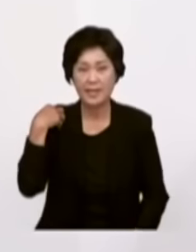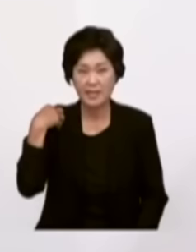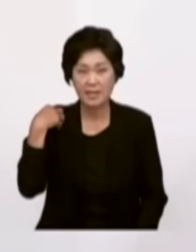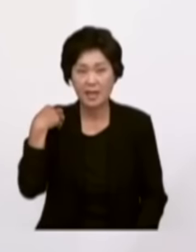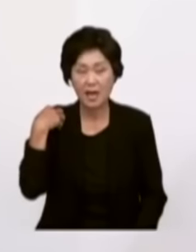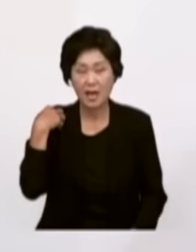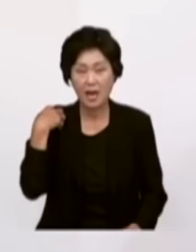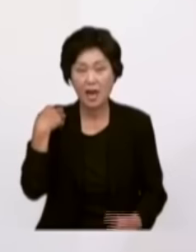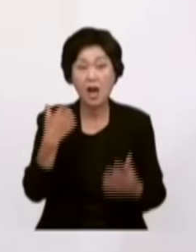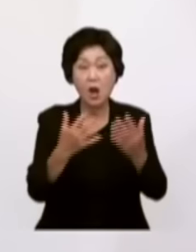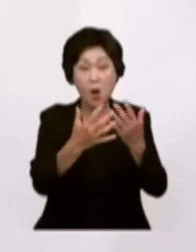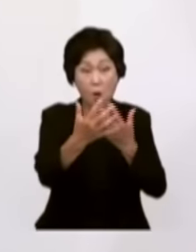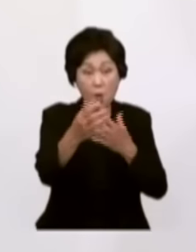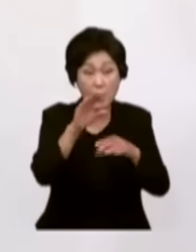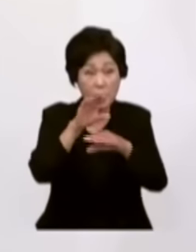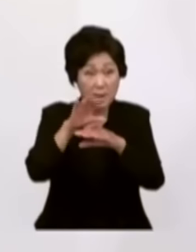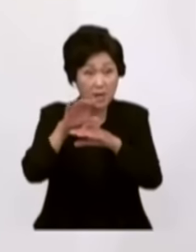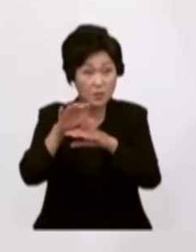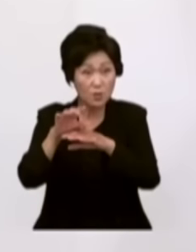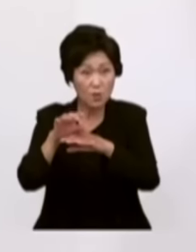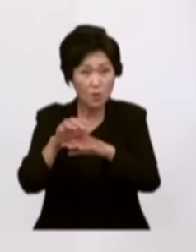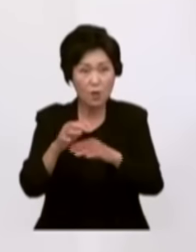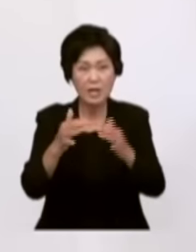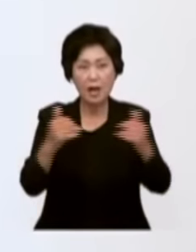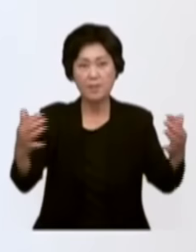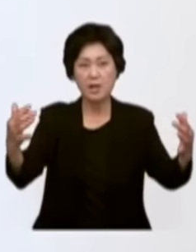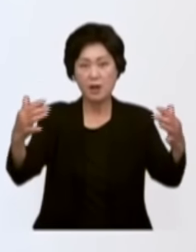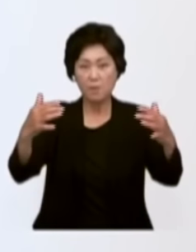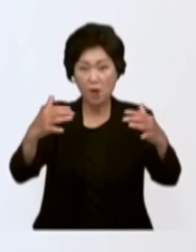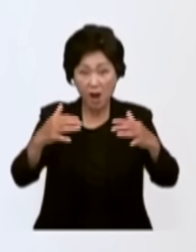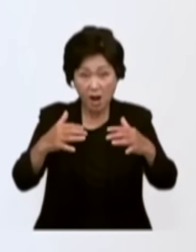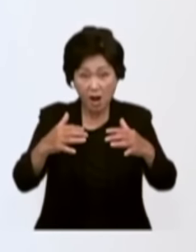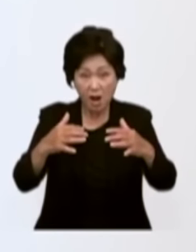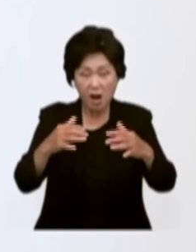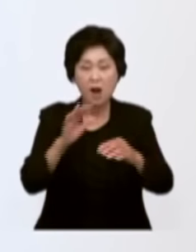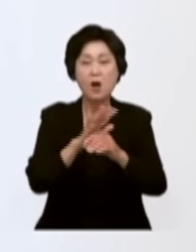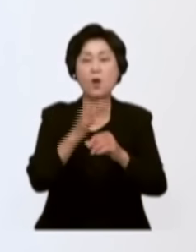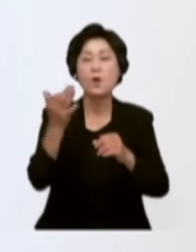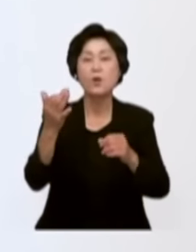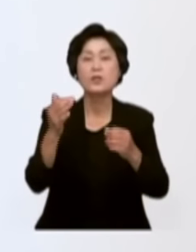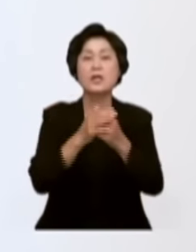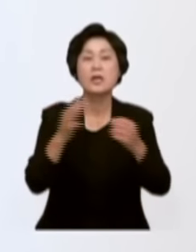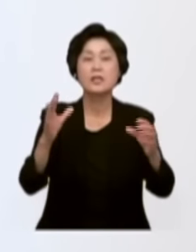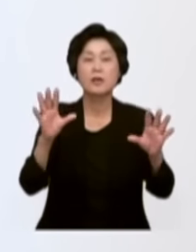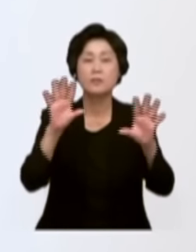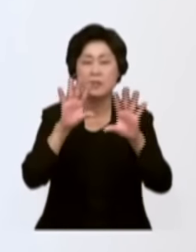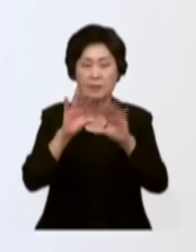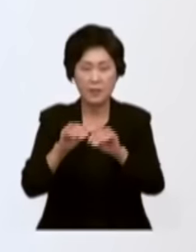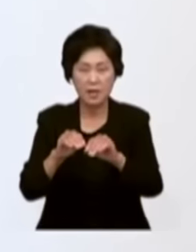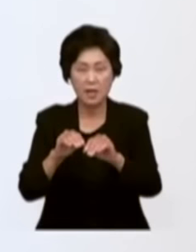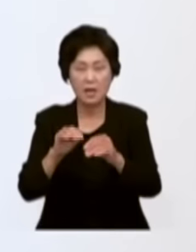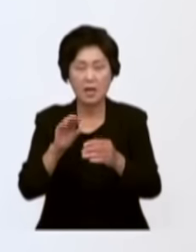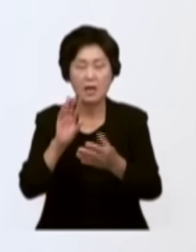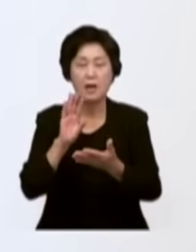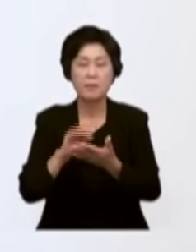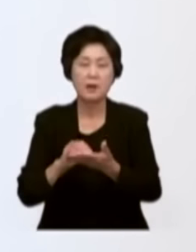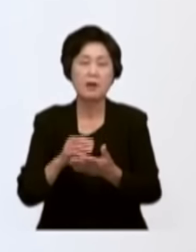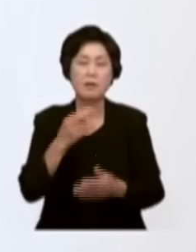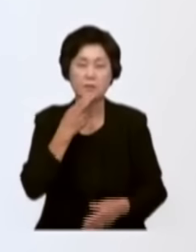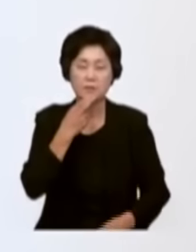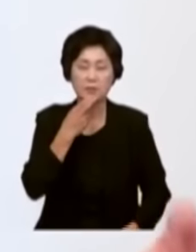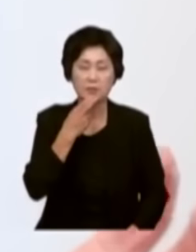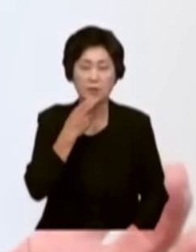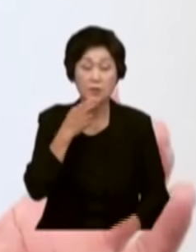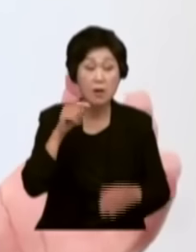모여야 되는 거거든요. 그렇죠. 그래서 그 프로그램을 다 접고 또 방송도 뭐 제가 야외에서 하는 게 많이 없다 보니까